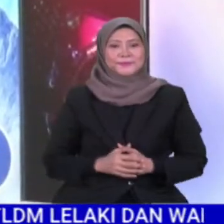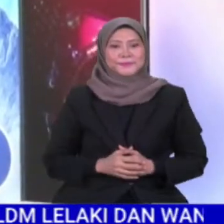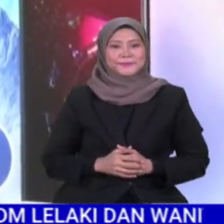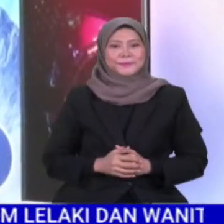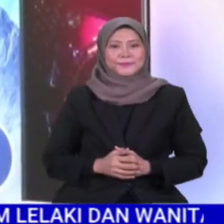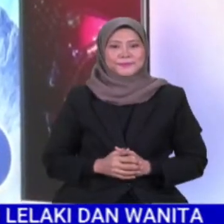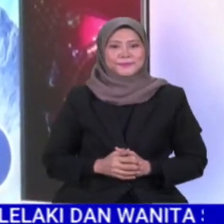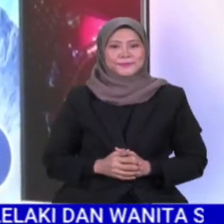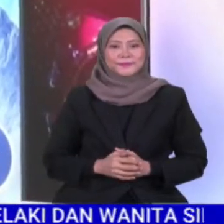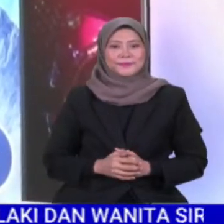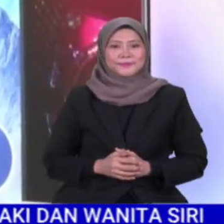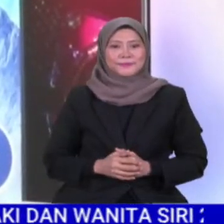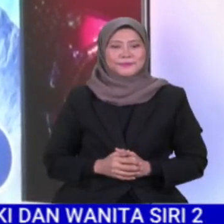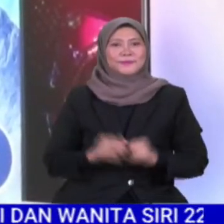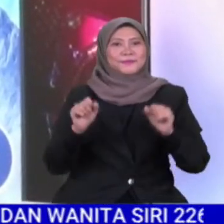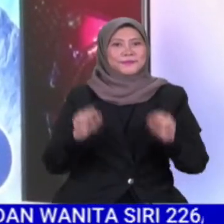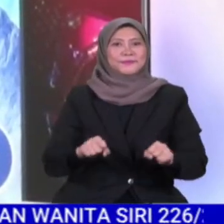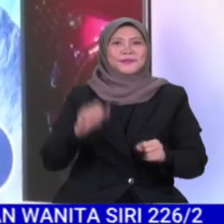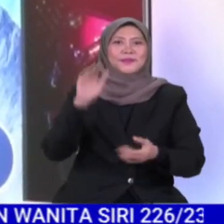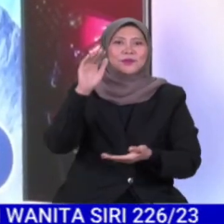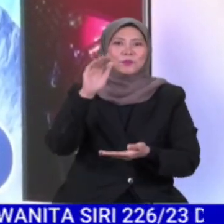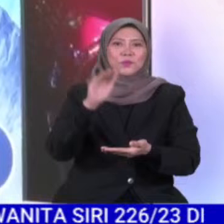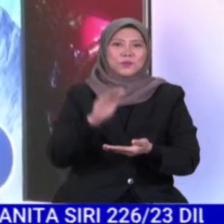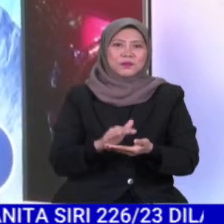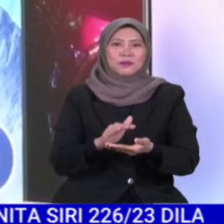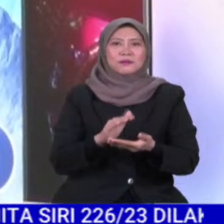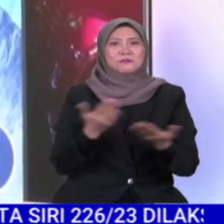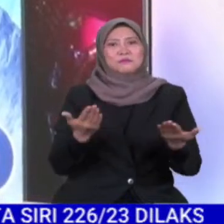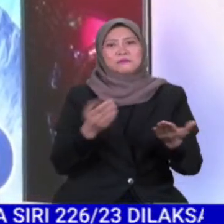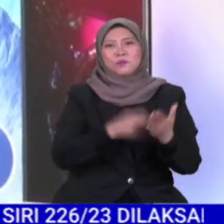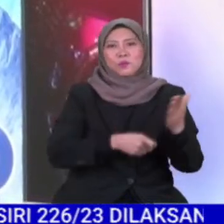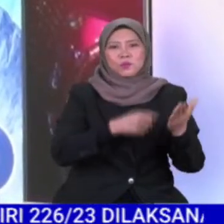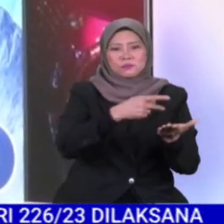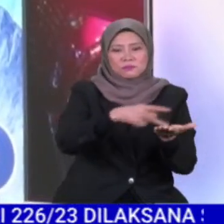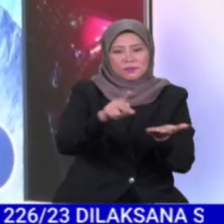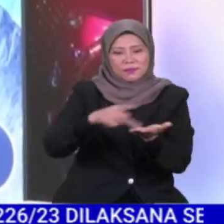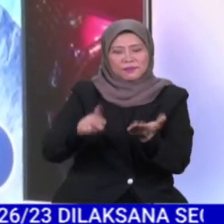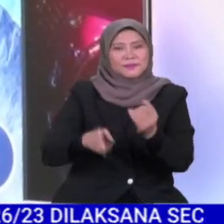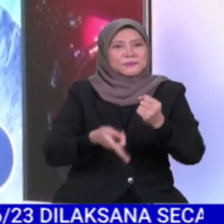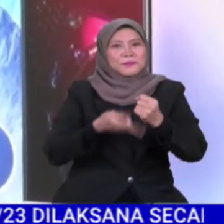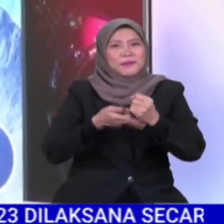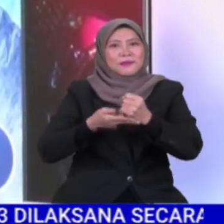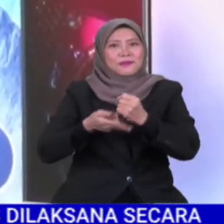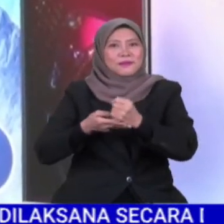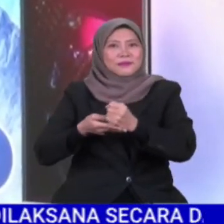Selainnya, kita dapat mengurangkan kos, menjimatkan